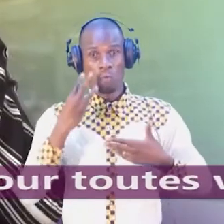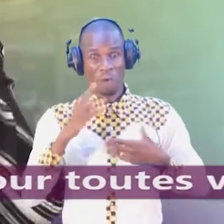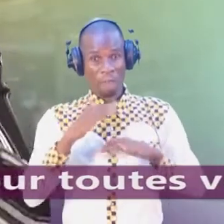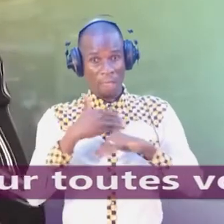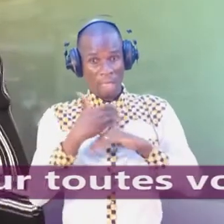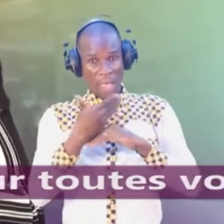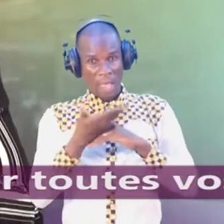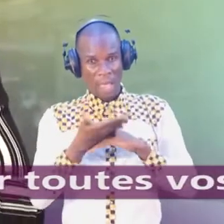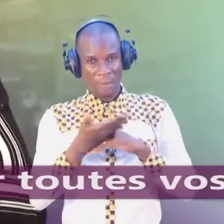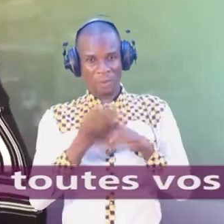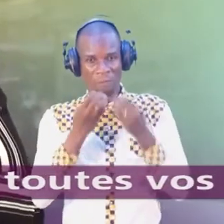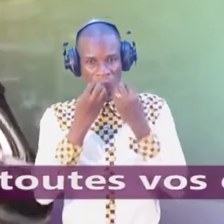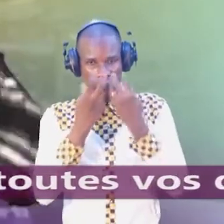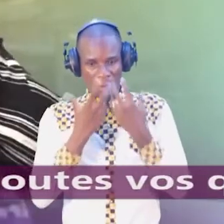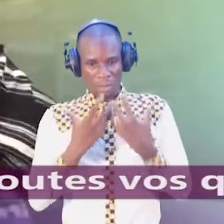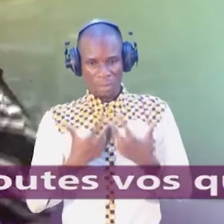ngonga mwambe ya kolala